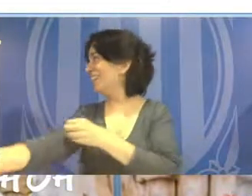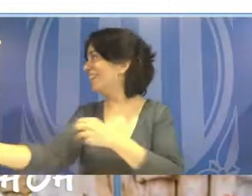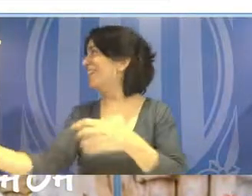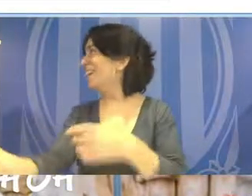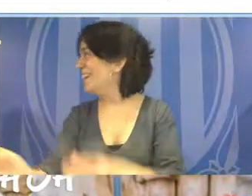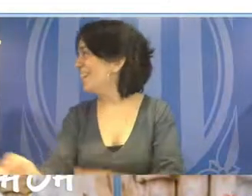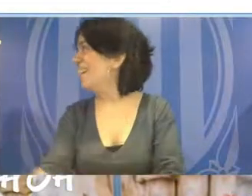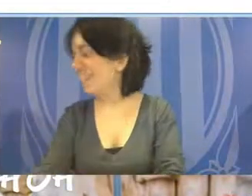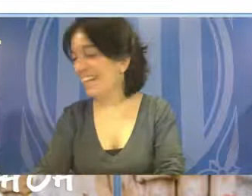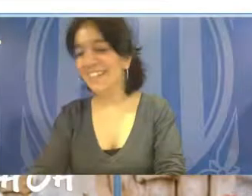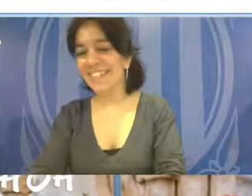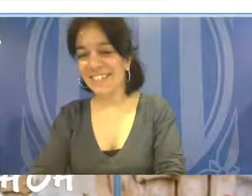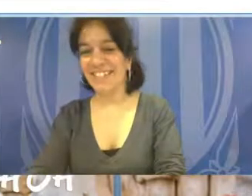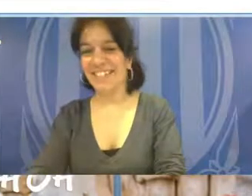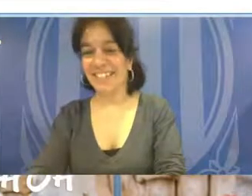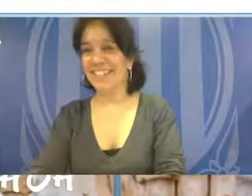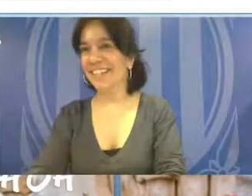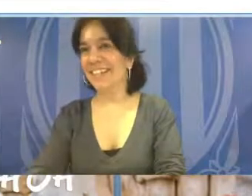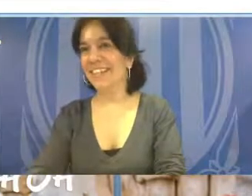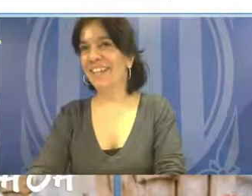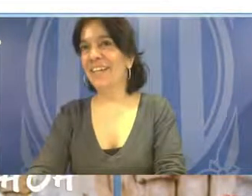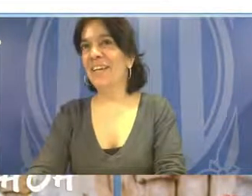també. No sé quan ets, el que has dit abans. Sí.